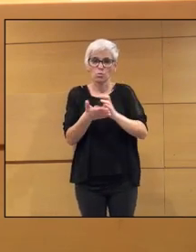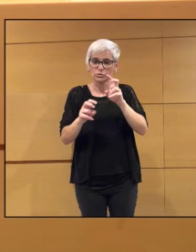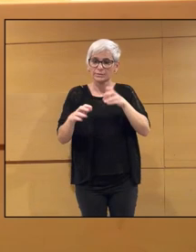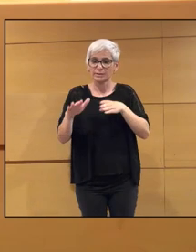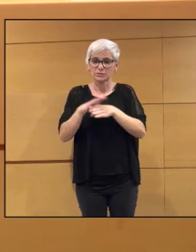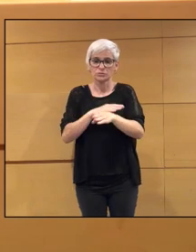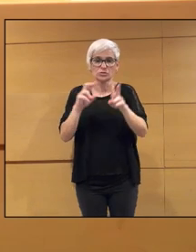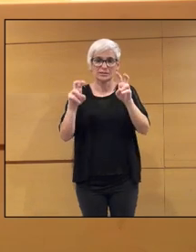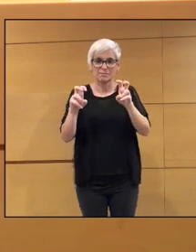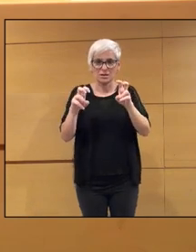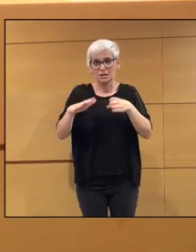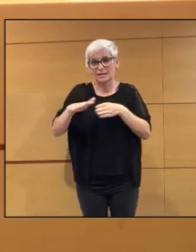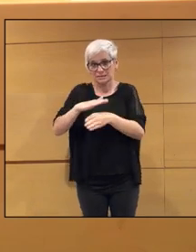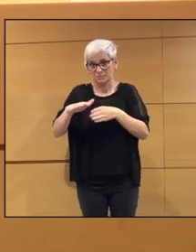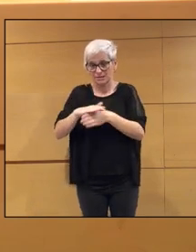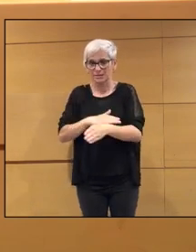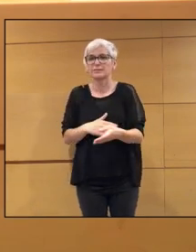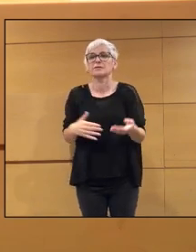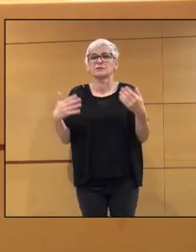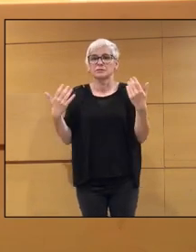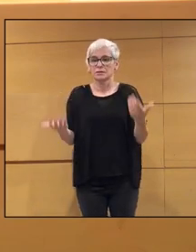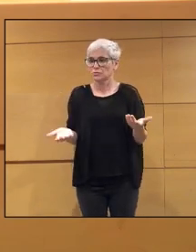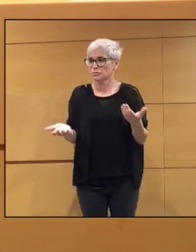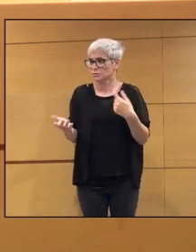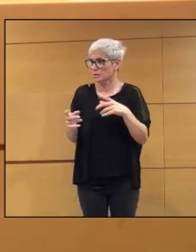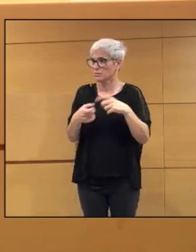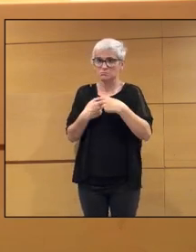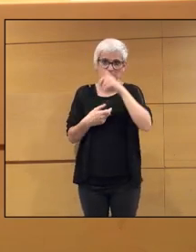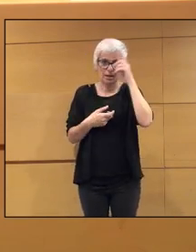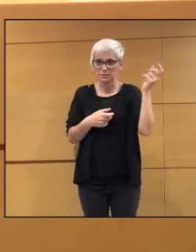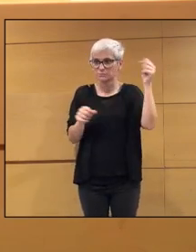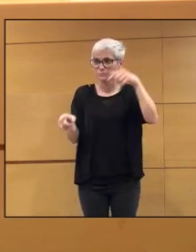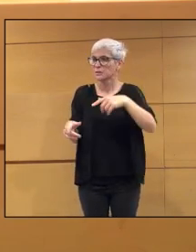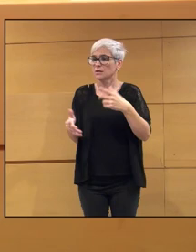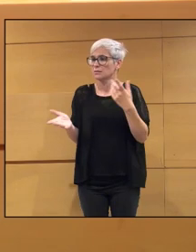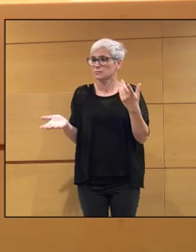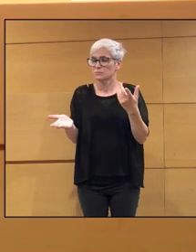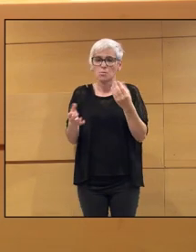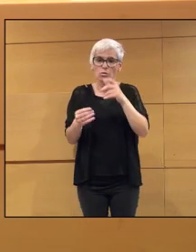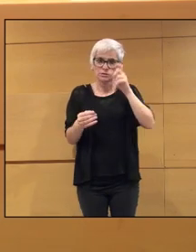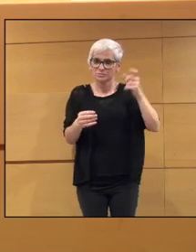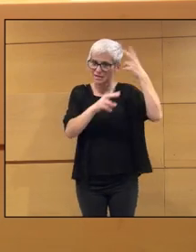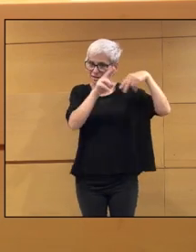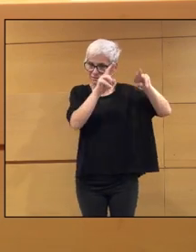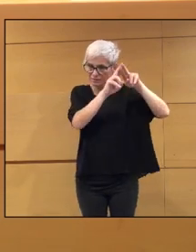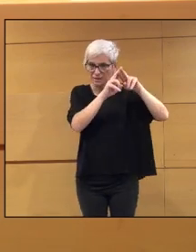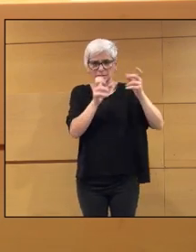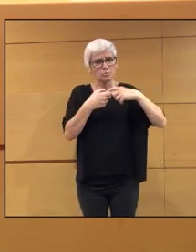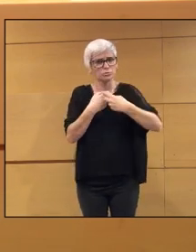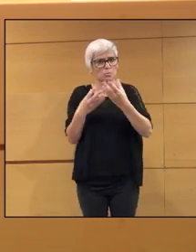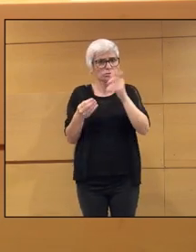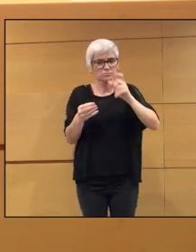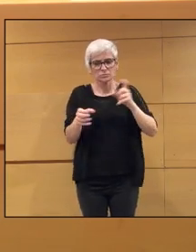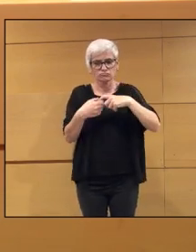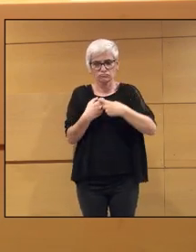a l'accessibilitat, que per cert la Gemma va venir, sí, sí, sí. I bueno, vam tenir molta gent de la Generalitat que s'hi va apuntar